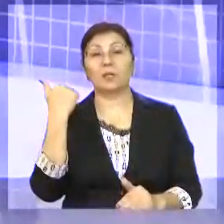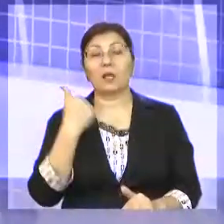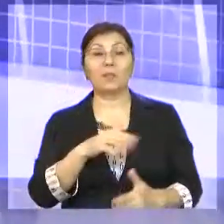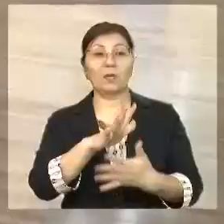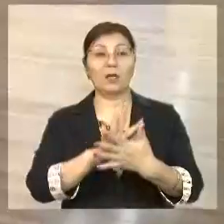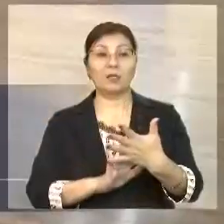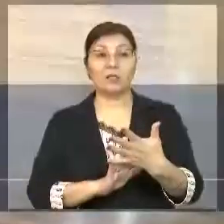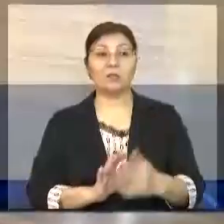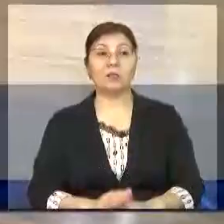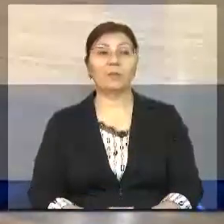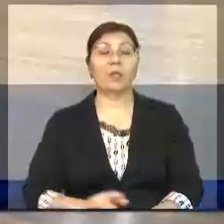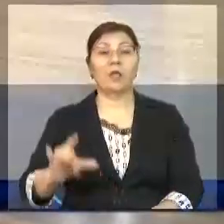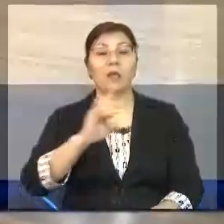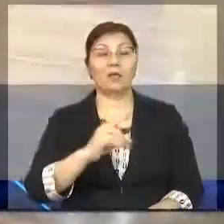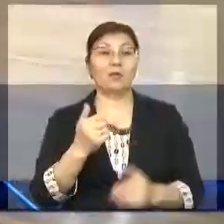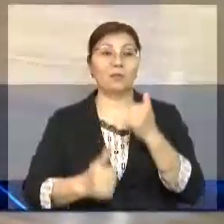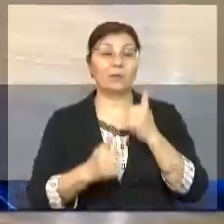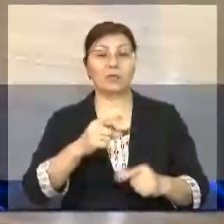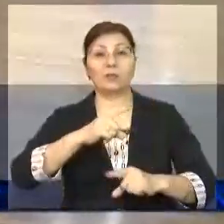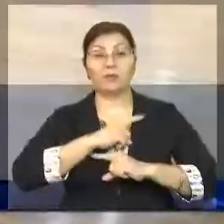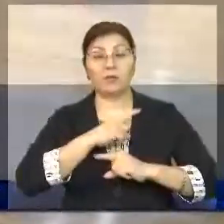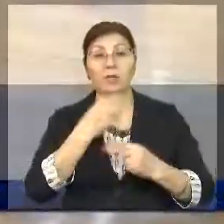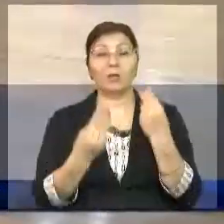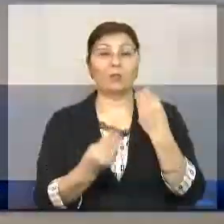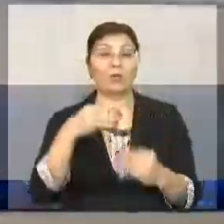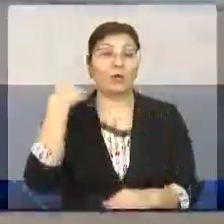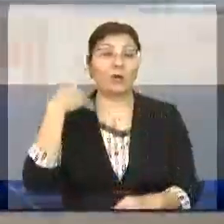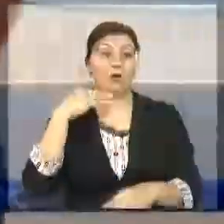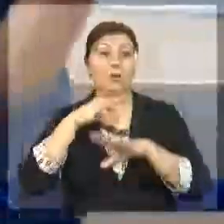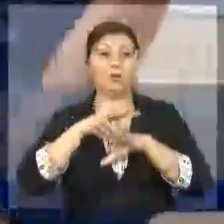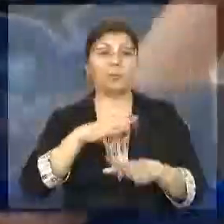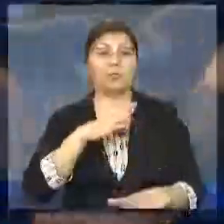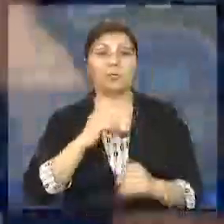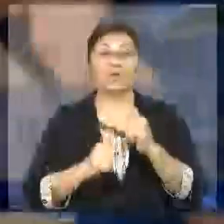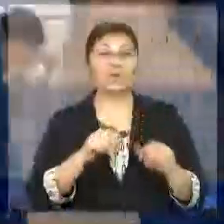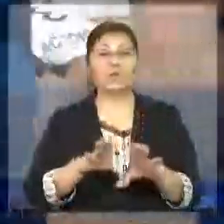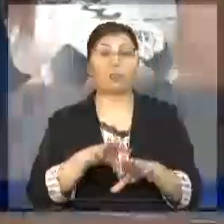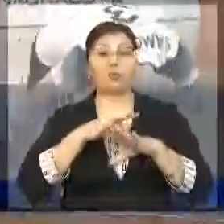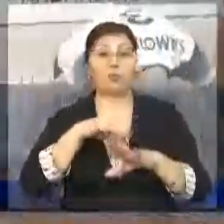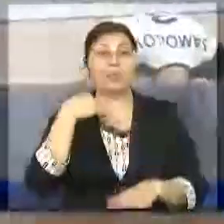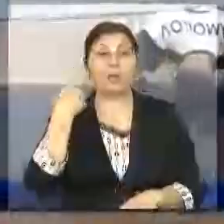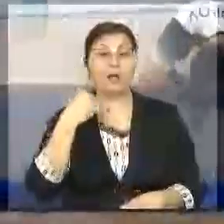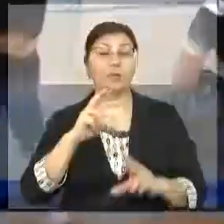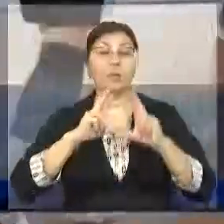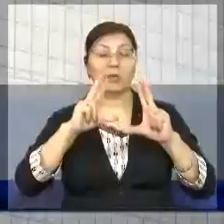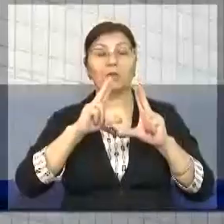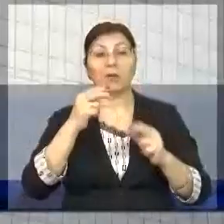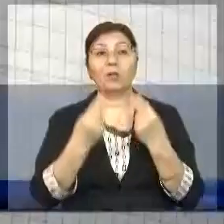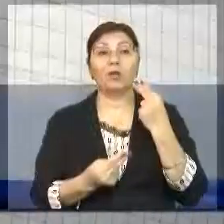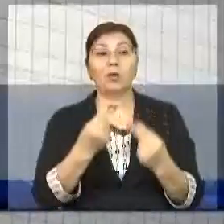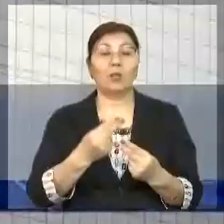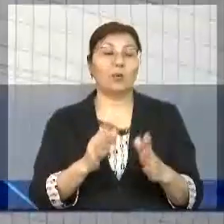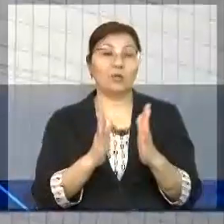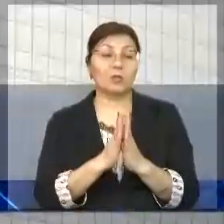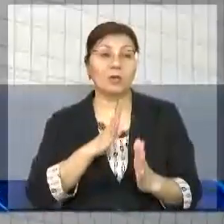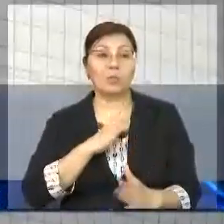жалғасады. Республикалық чемпионаттың финалдық бәсекесі Ақтөбеде өтіп жатыр. Сайыстың осында өтуіне ақтөбелік волейболшылар ұсыныс тастаған.